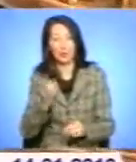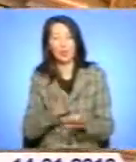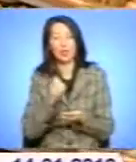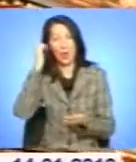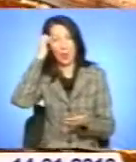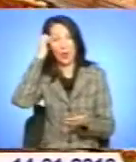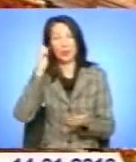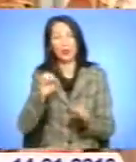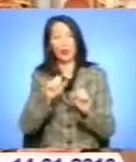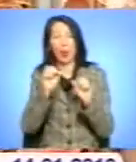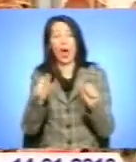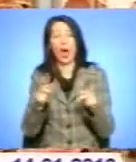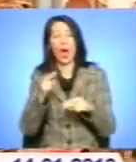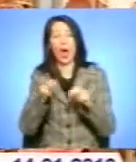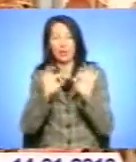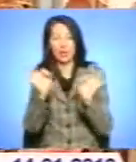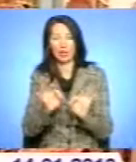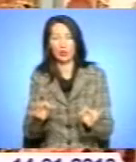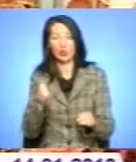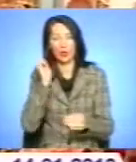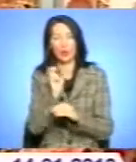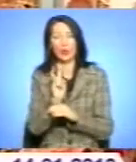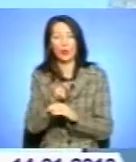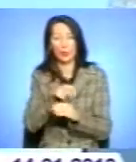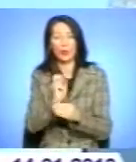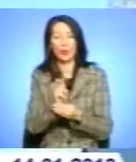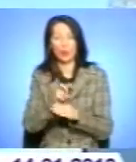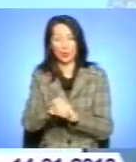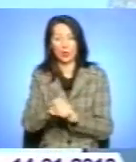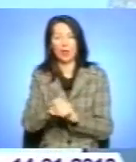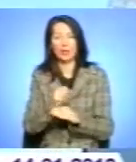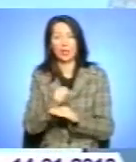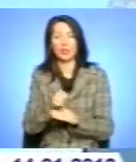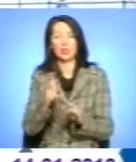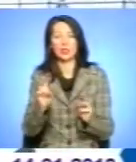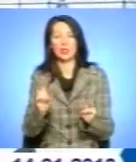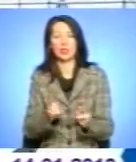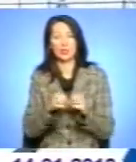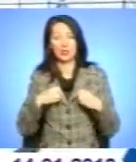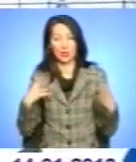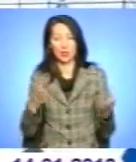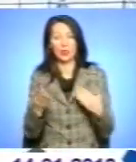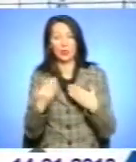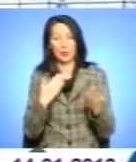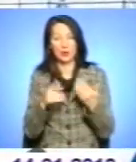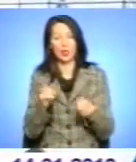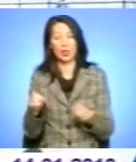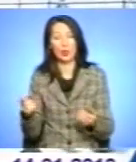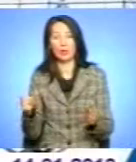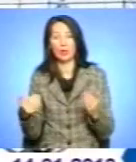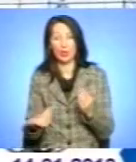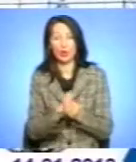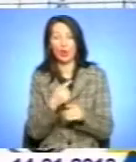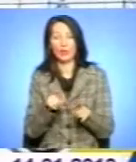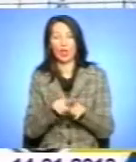значення. Поклонився його святиням та поспілкувався із настоятелем і прихожанами. Ми знову ж таки побували тут в храмі, храм